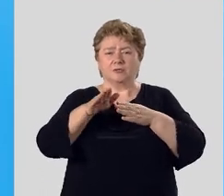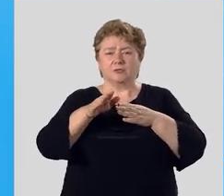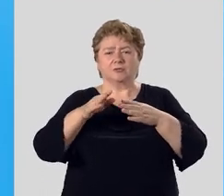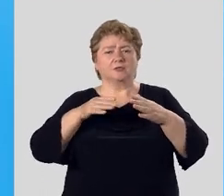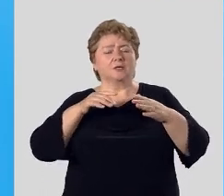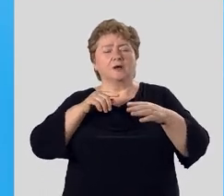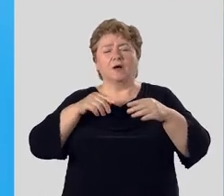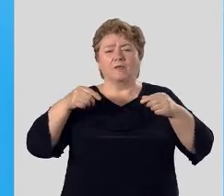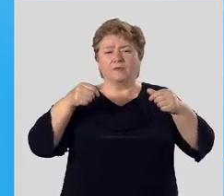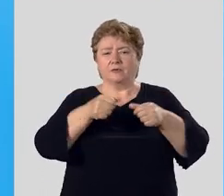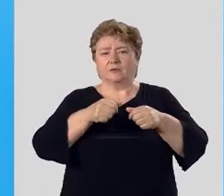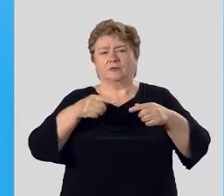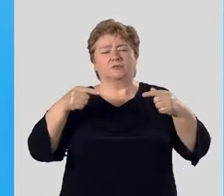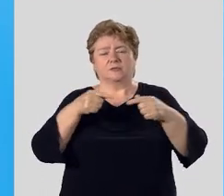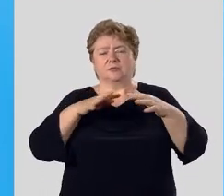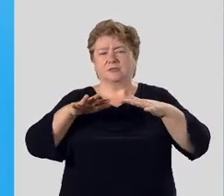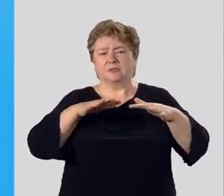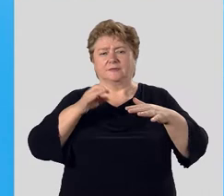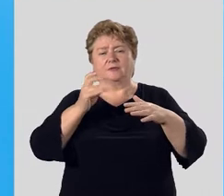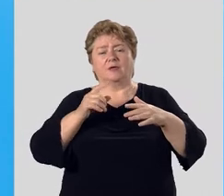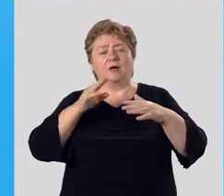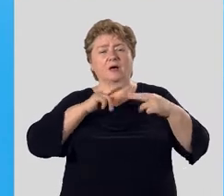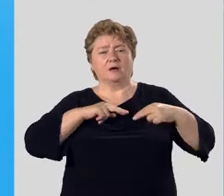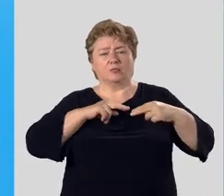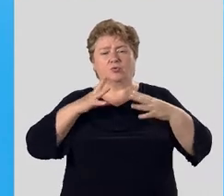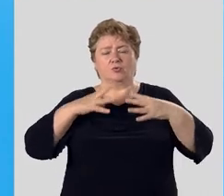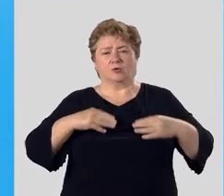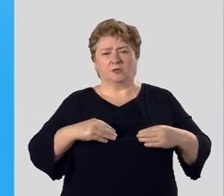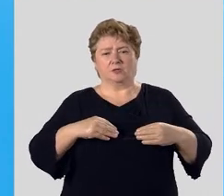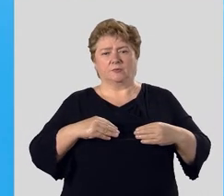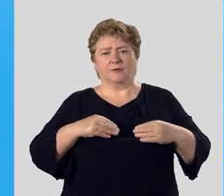Гормоны-исполнители оказывают непосредственное действие на функции организма.